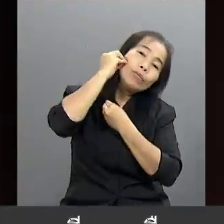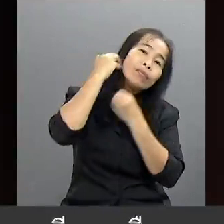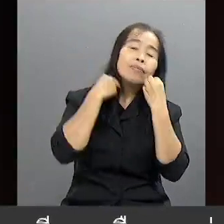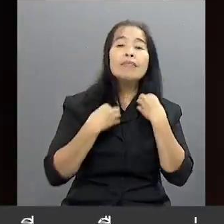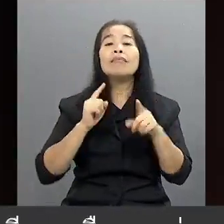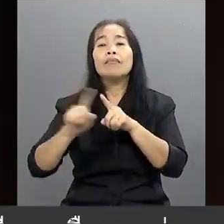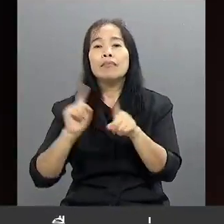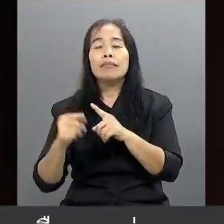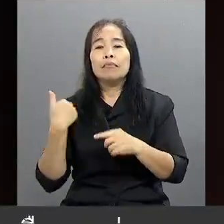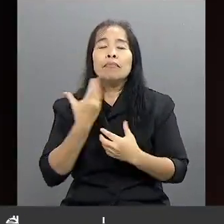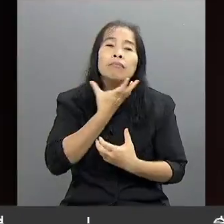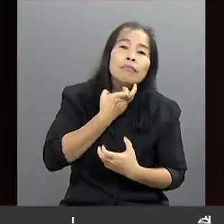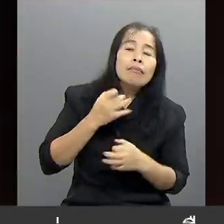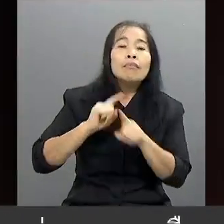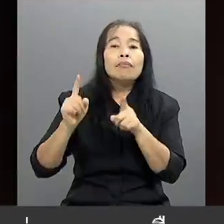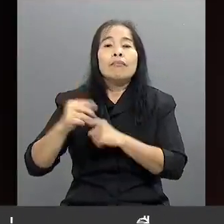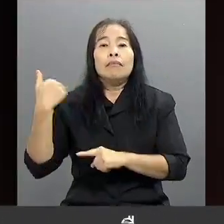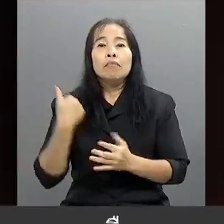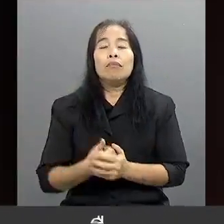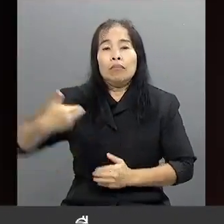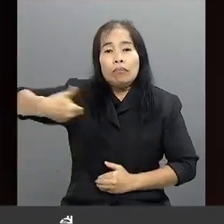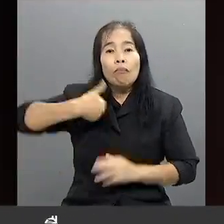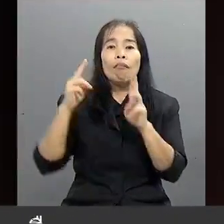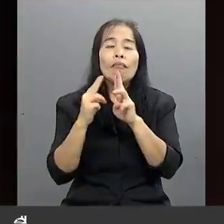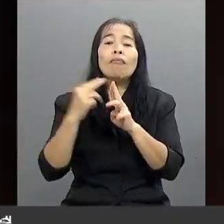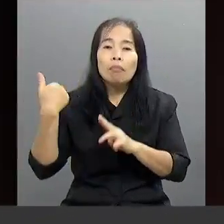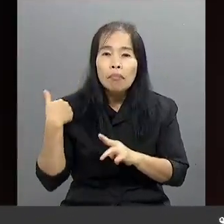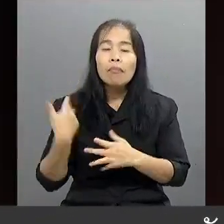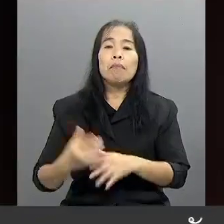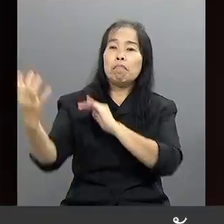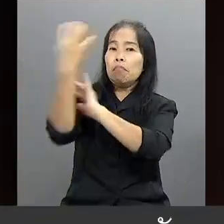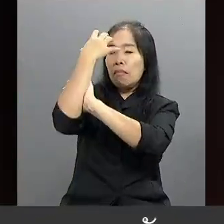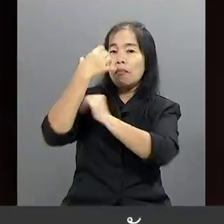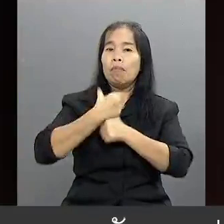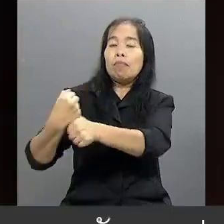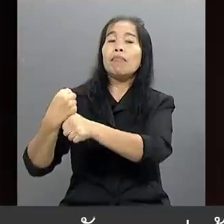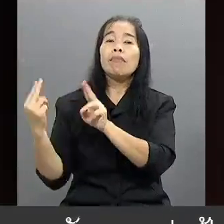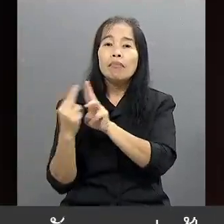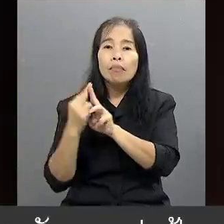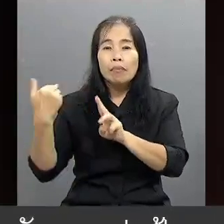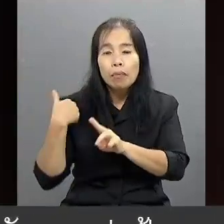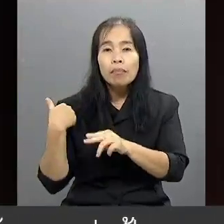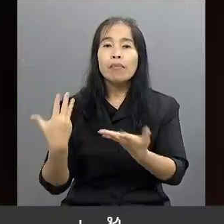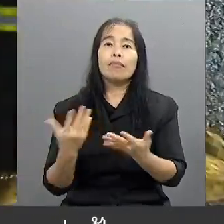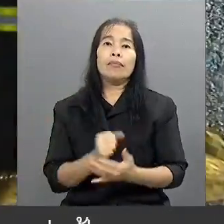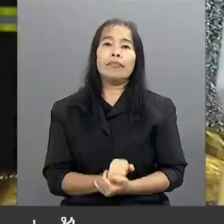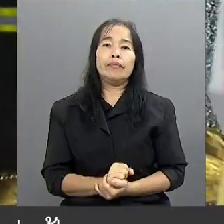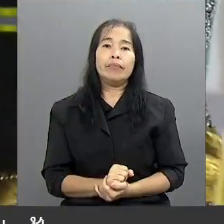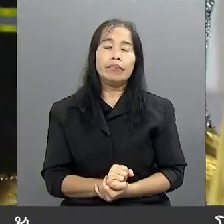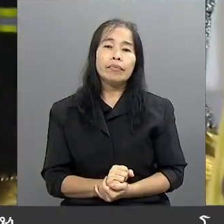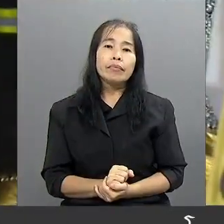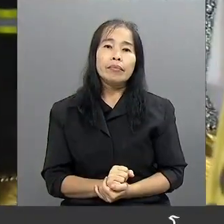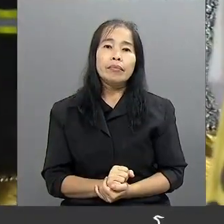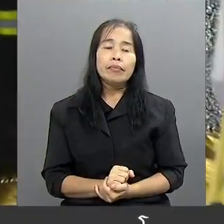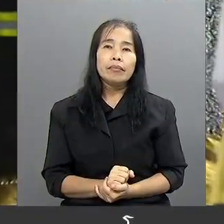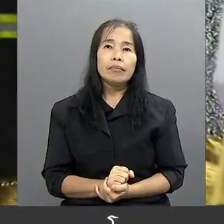ทางเพศรวมถึงการขอมีเพศสัมพันธ์การถูกบังคับที่มีเพศสัมพันธ์หรือการข่มขืนในขณะ